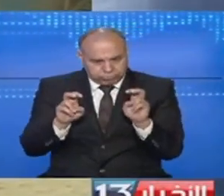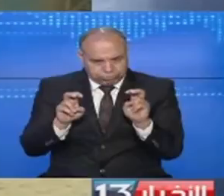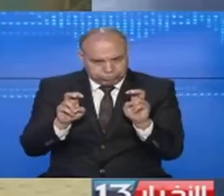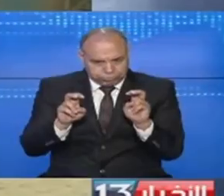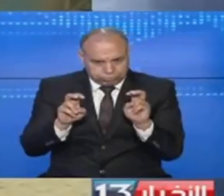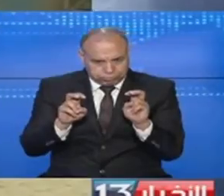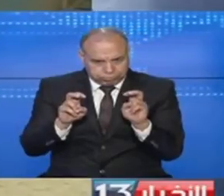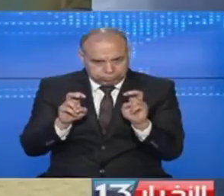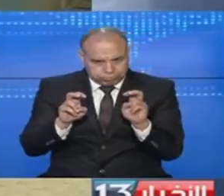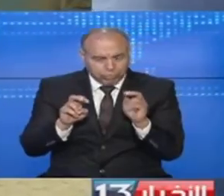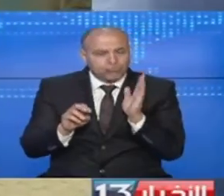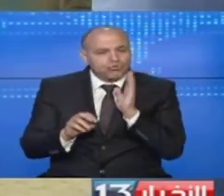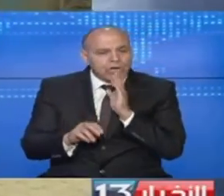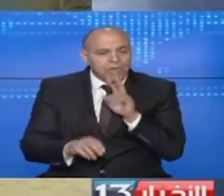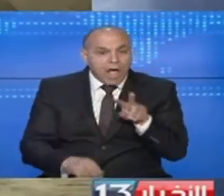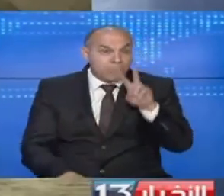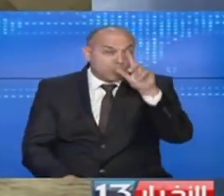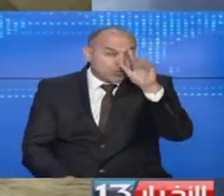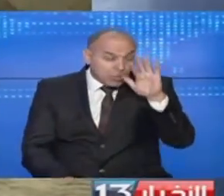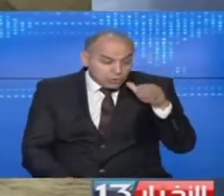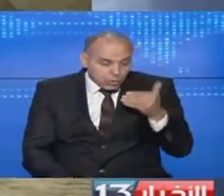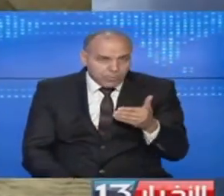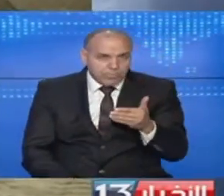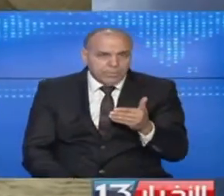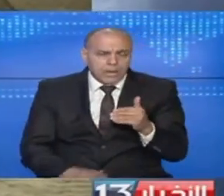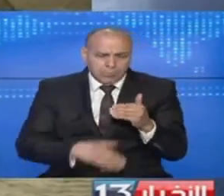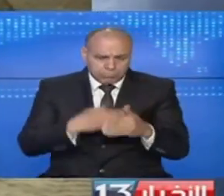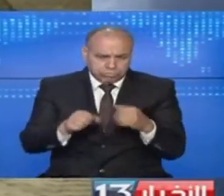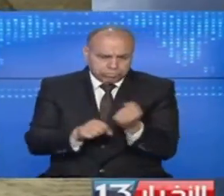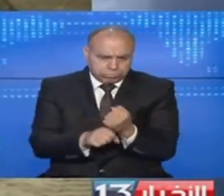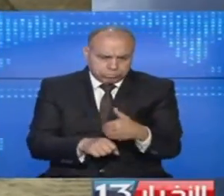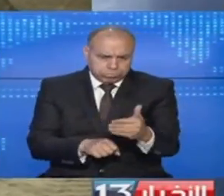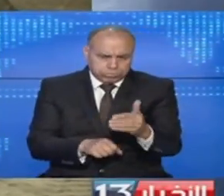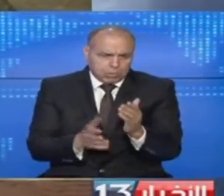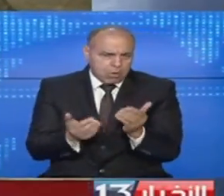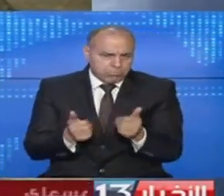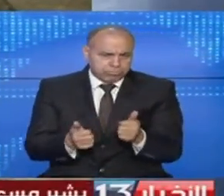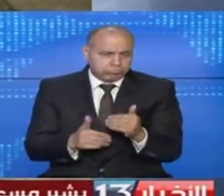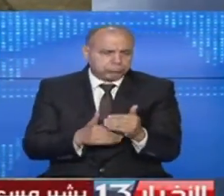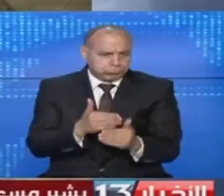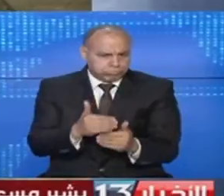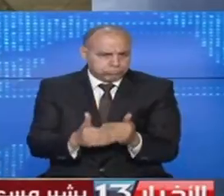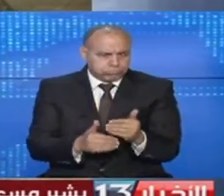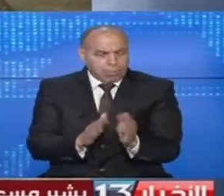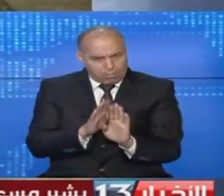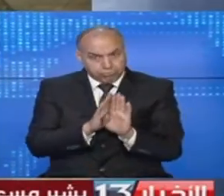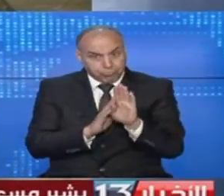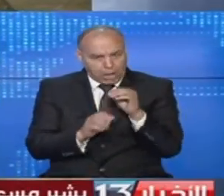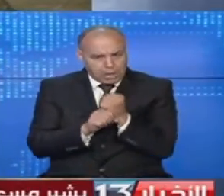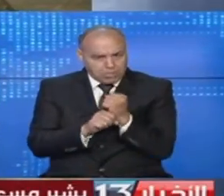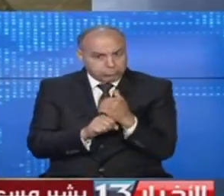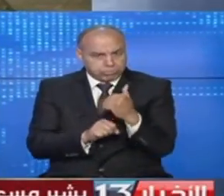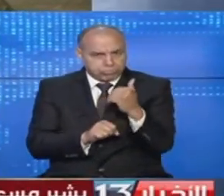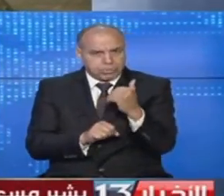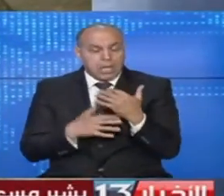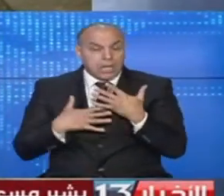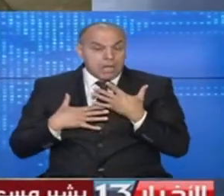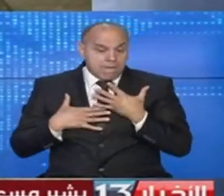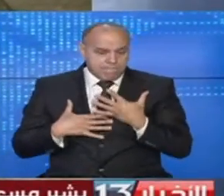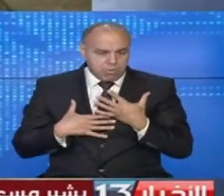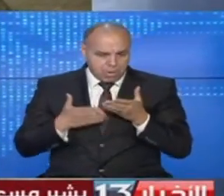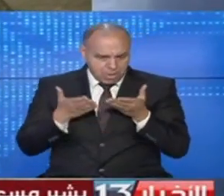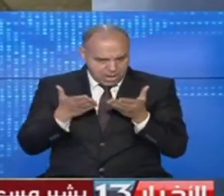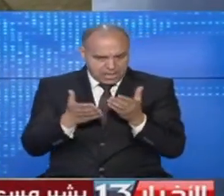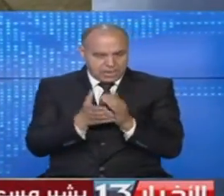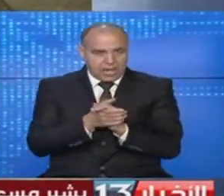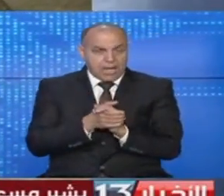منذ جام في 2016. استأنف توا الوسق بنسق مرتفع، نرجو أنه تكون